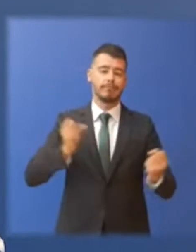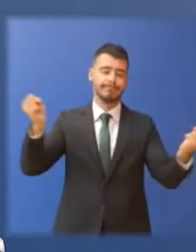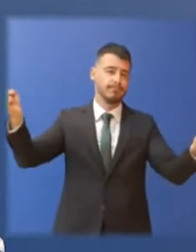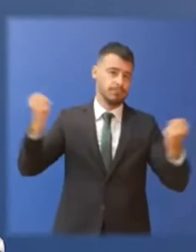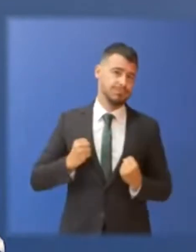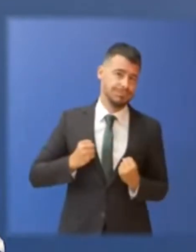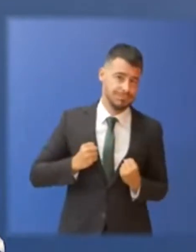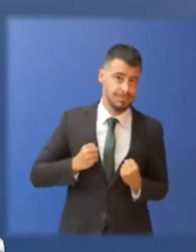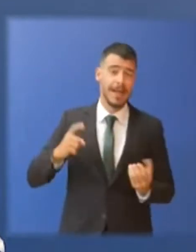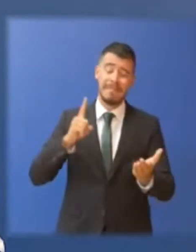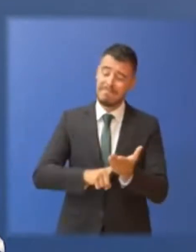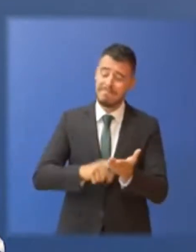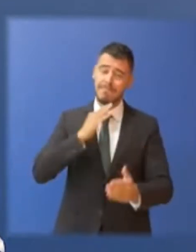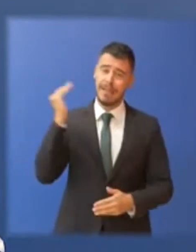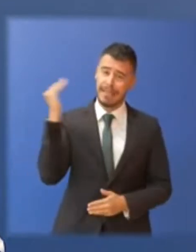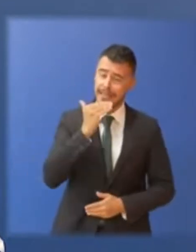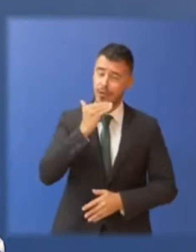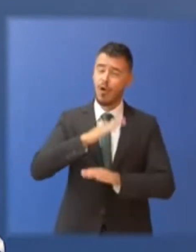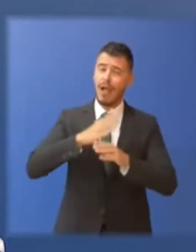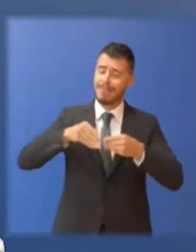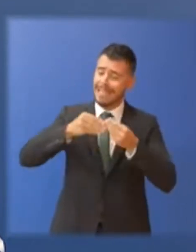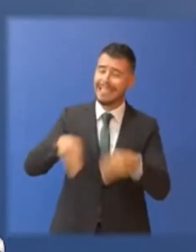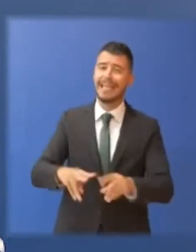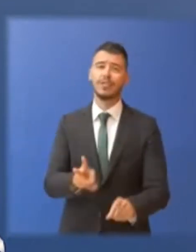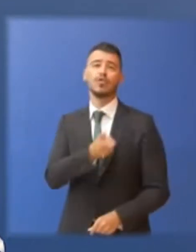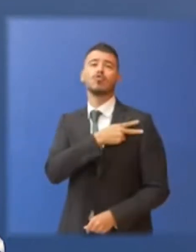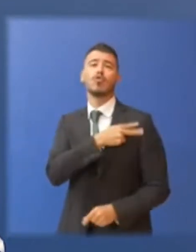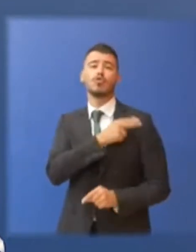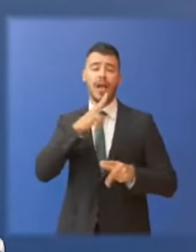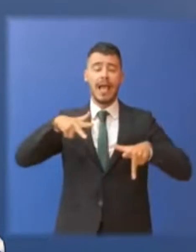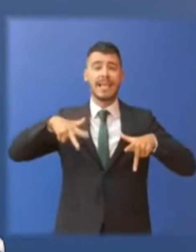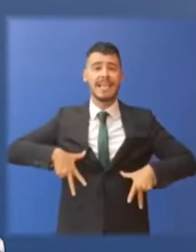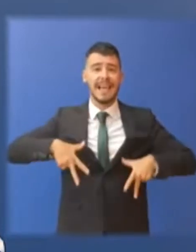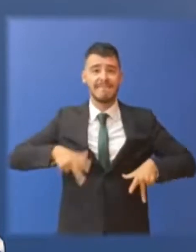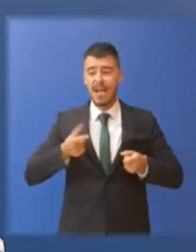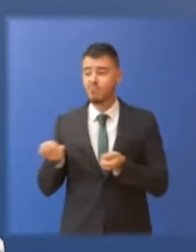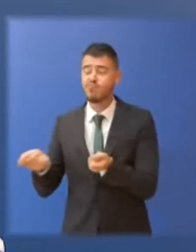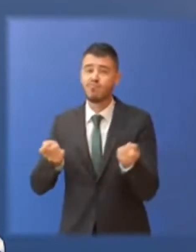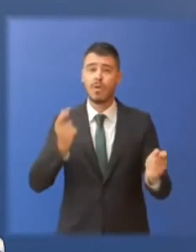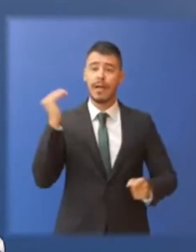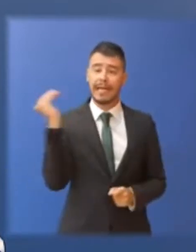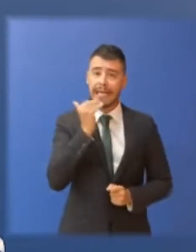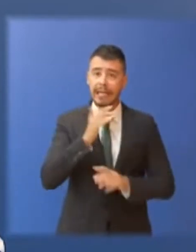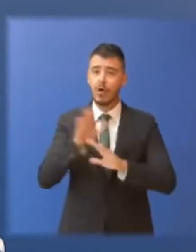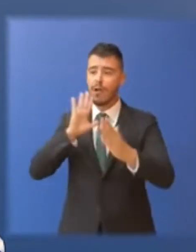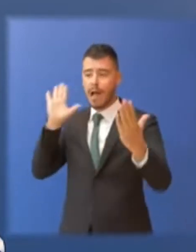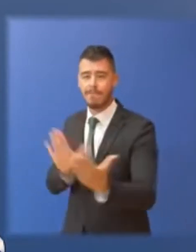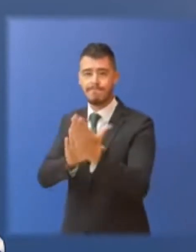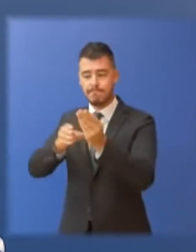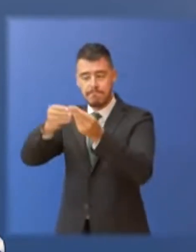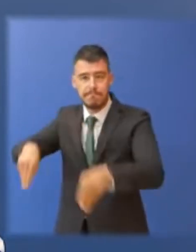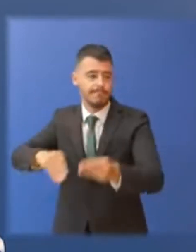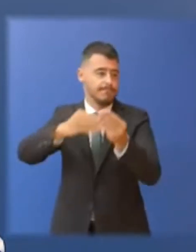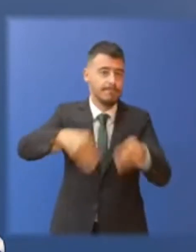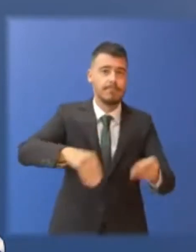άριστα μελετημένες αποφάσεις. Απαιτείται ισχυρή πολιτική βούληση και μηχανισμός τάχιστης πραγμάτωσης των αποφάσεων αυτών, ώστε να